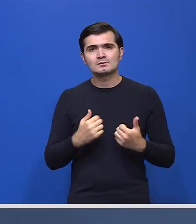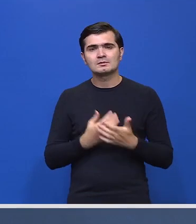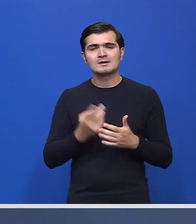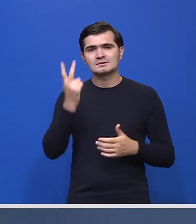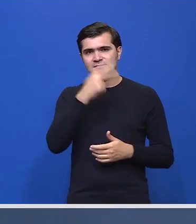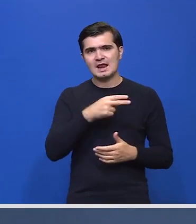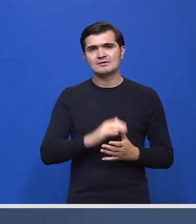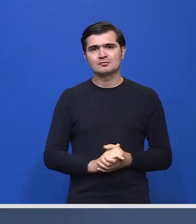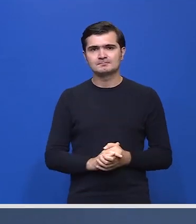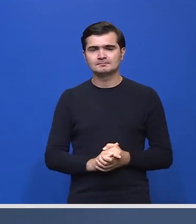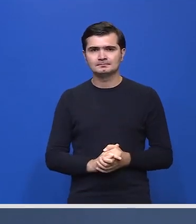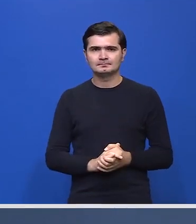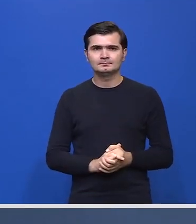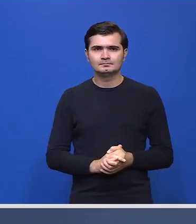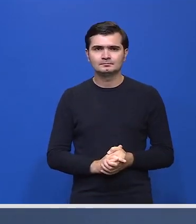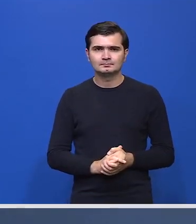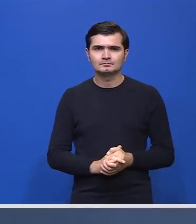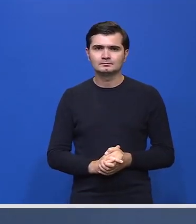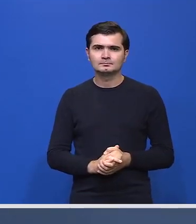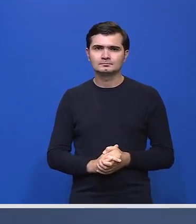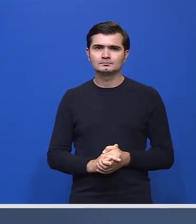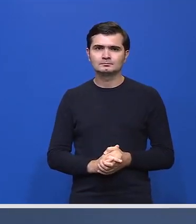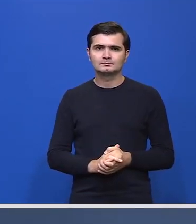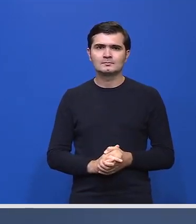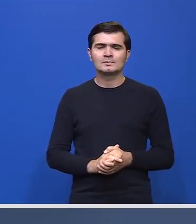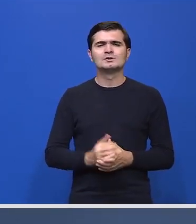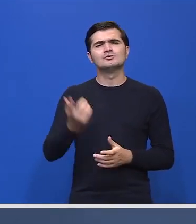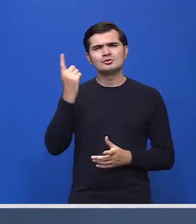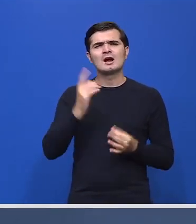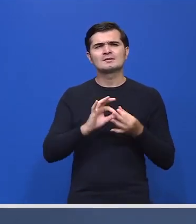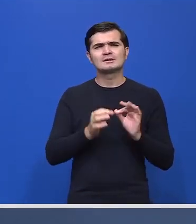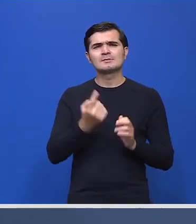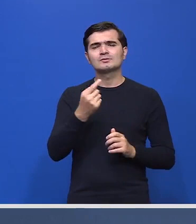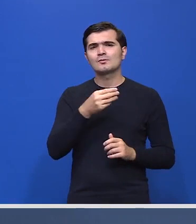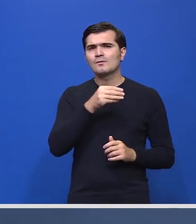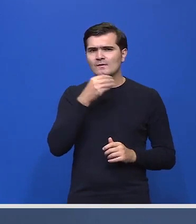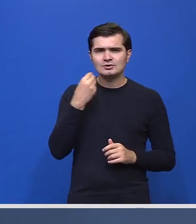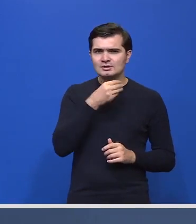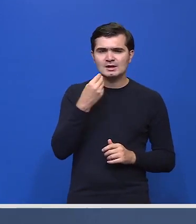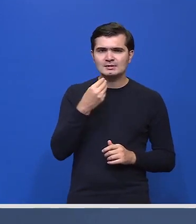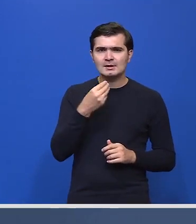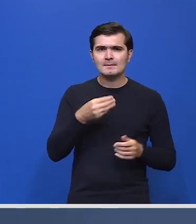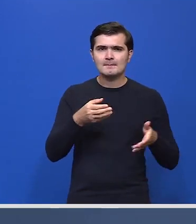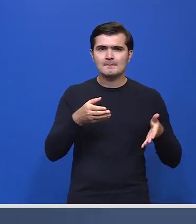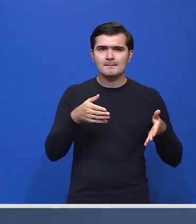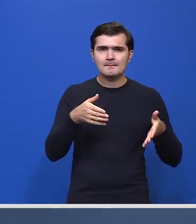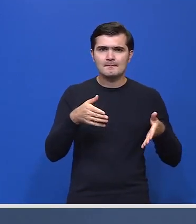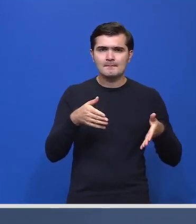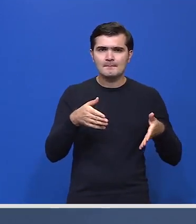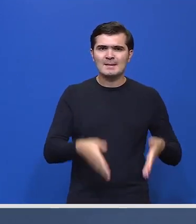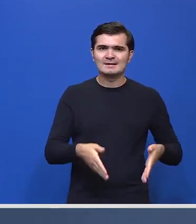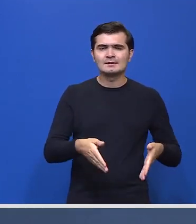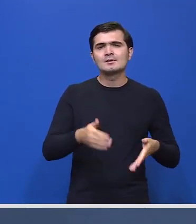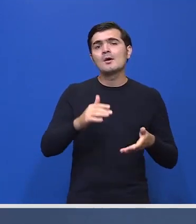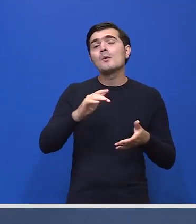că ceea ce însemna la un moment dat o facilitate pentru prezent poate însemna o lipsă